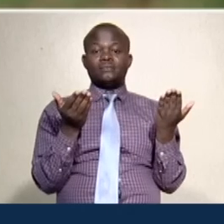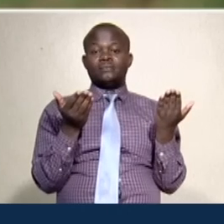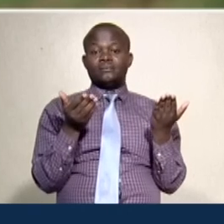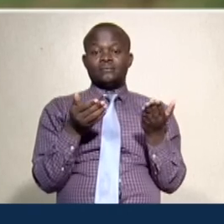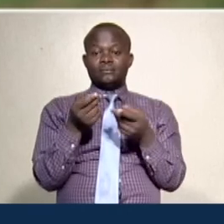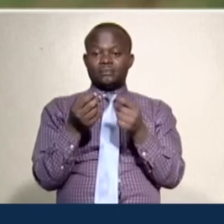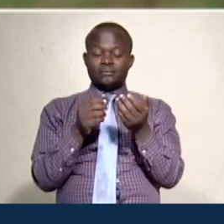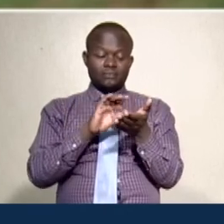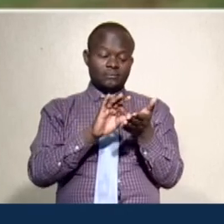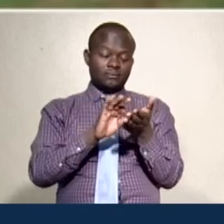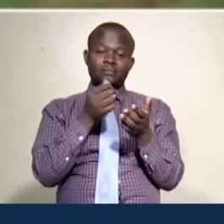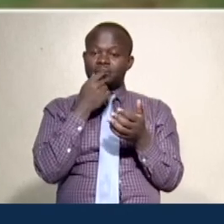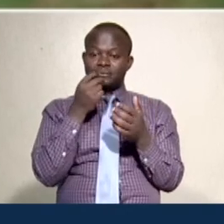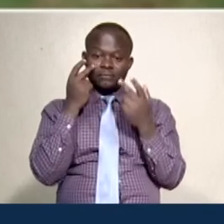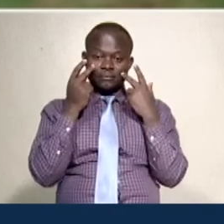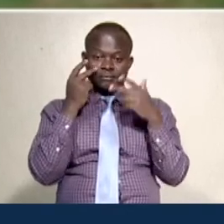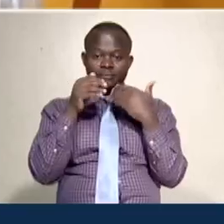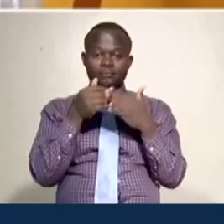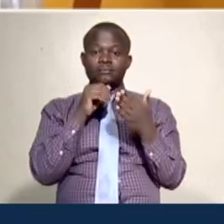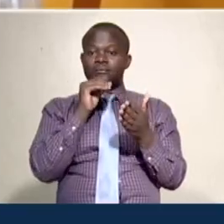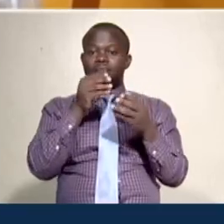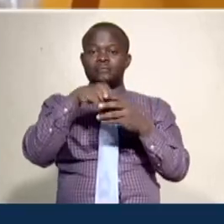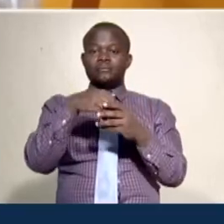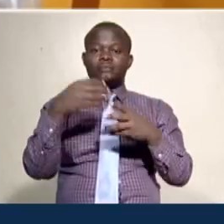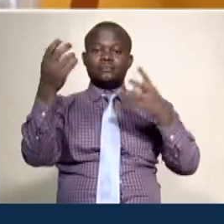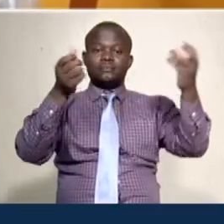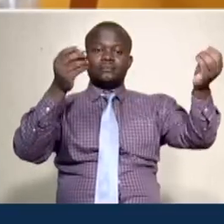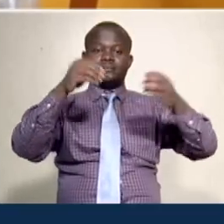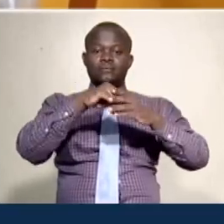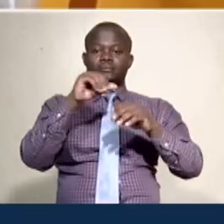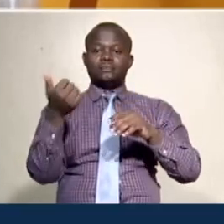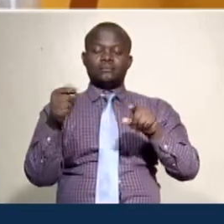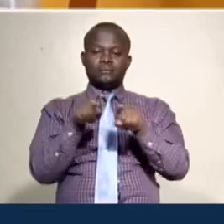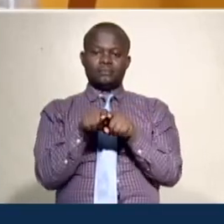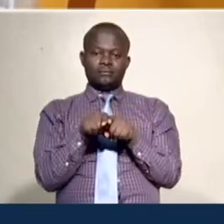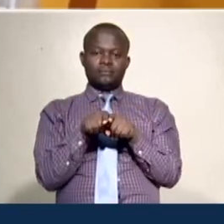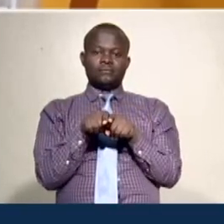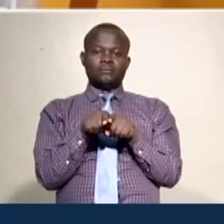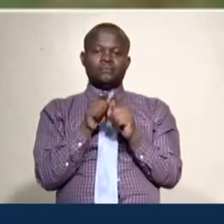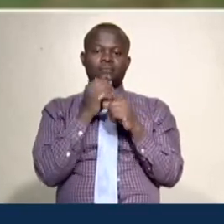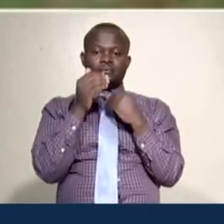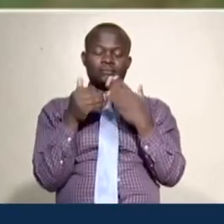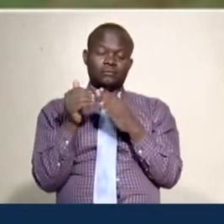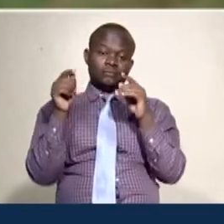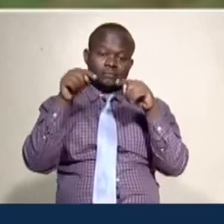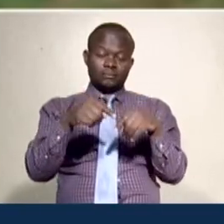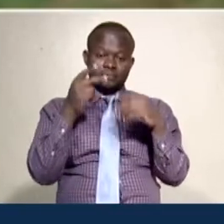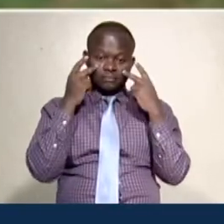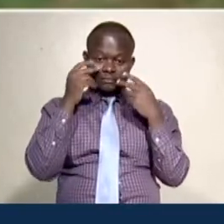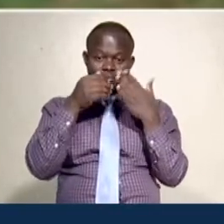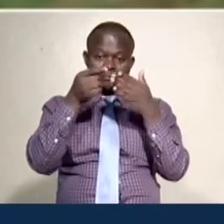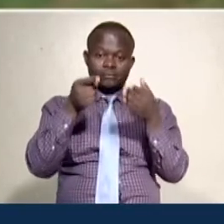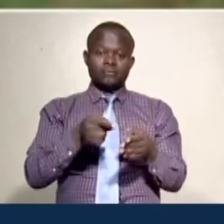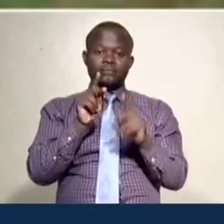kwandikira n'imiti yenda no kujya kuyibona ugasanga yenda nta n'urimo yigirenda no mu bindi nk'uko ukaza gusanga waruhageze